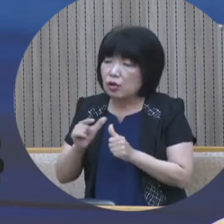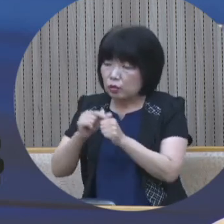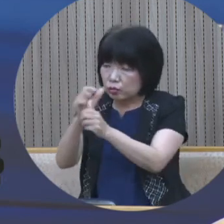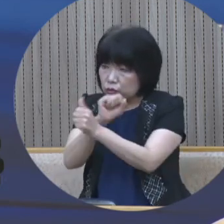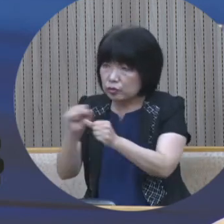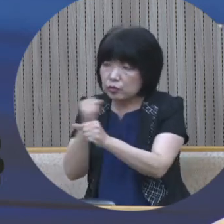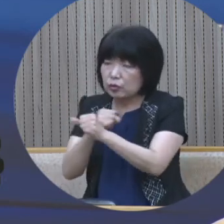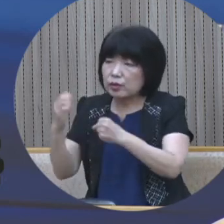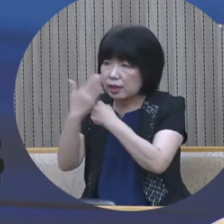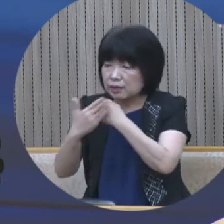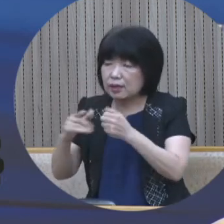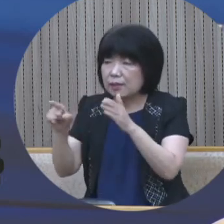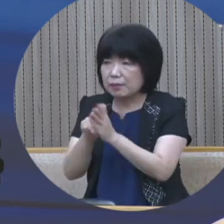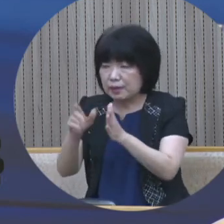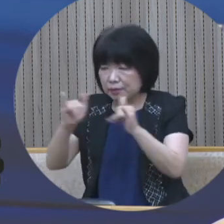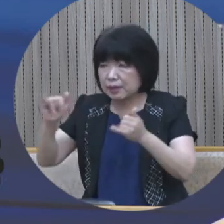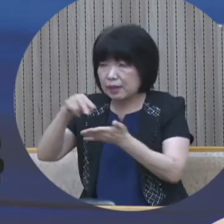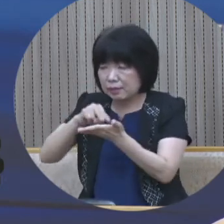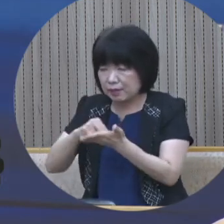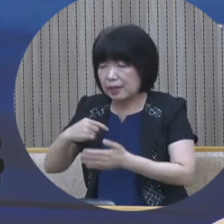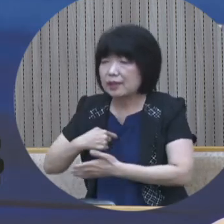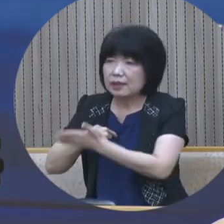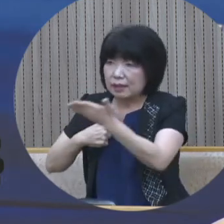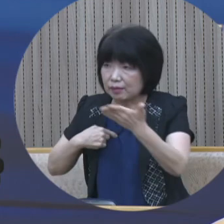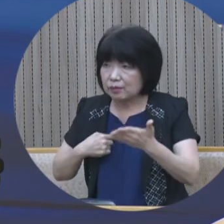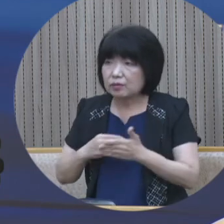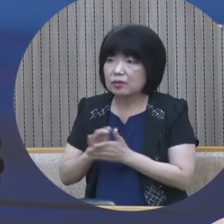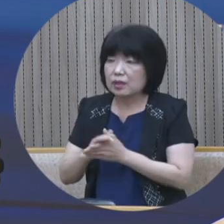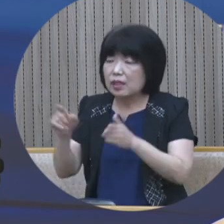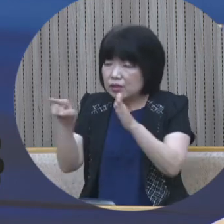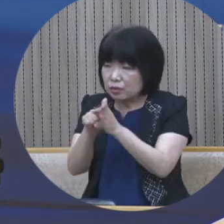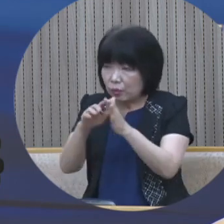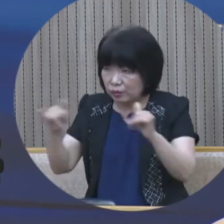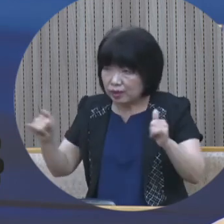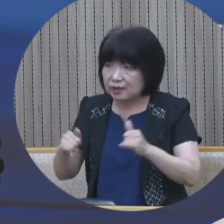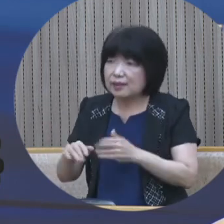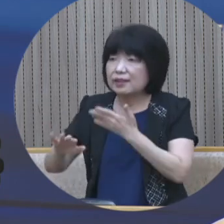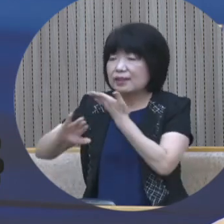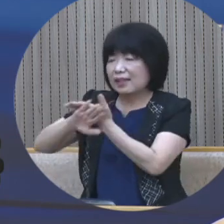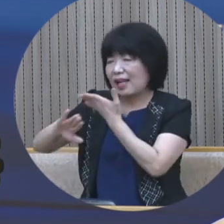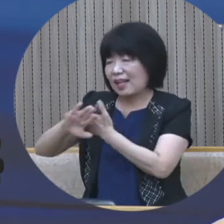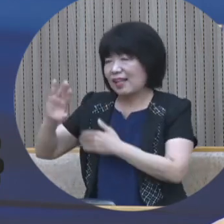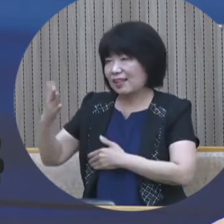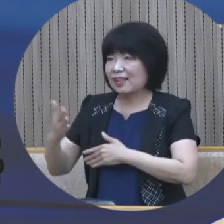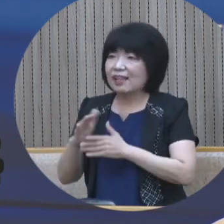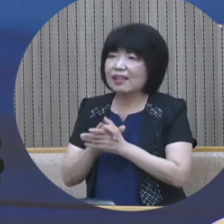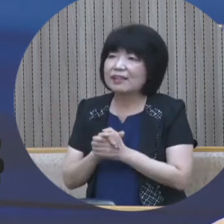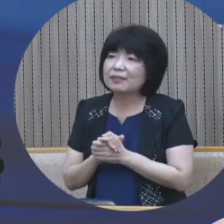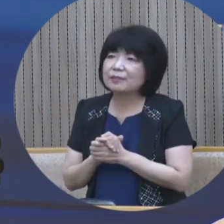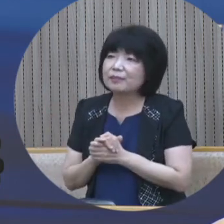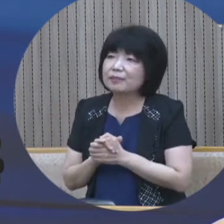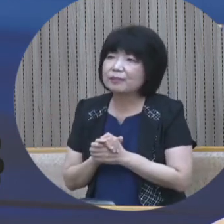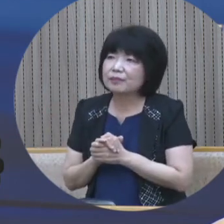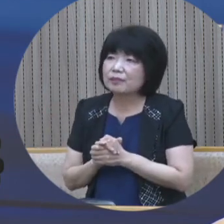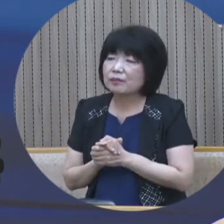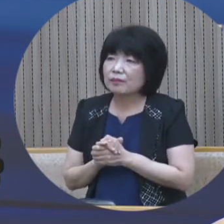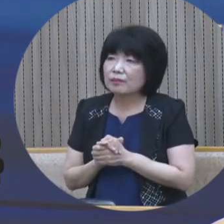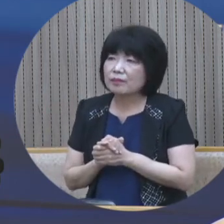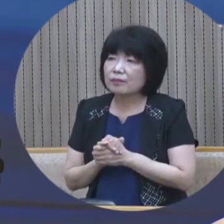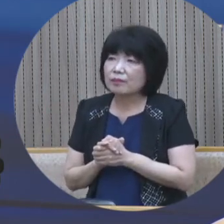은혜를 받은 믿음의 사람 된 저와 여러분, 성도는 다르게 살아야 합니다. 물론